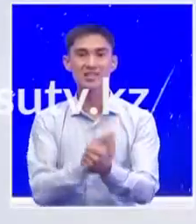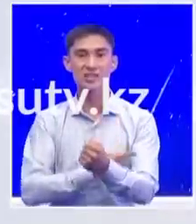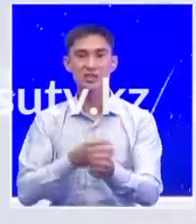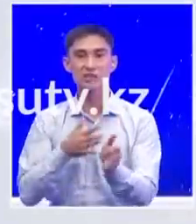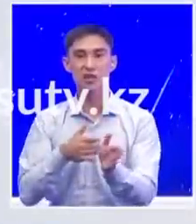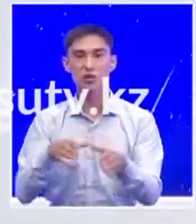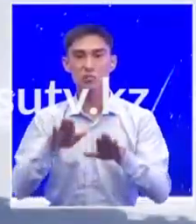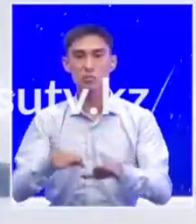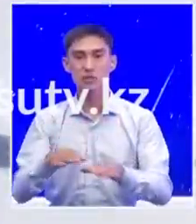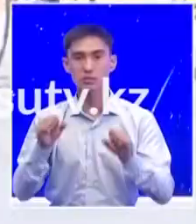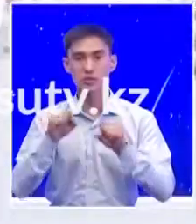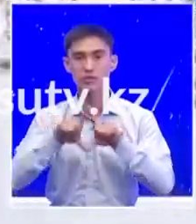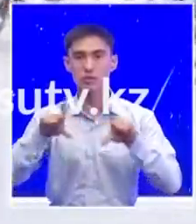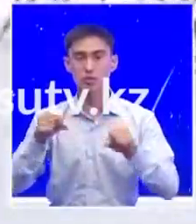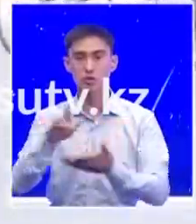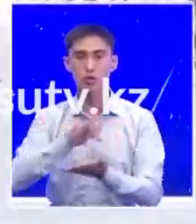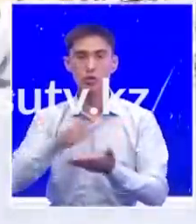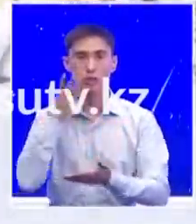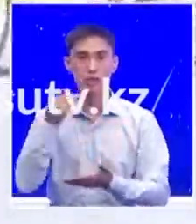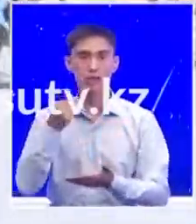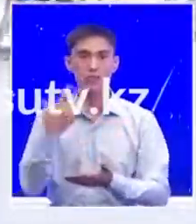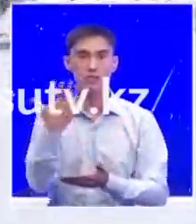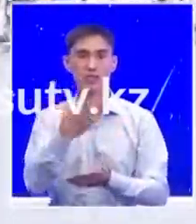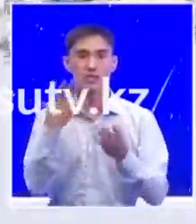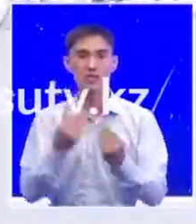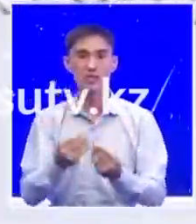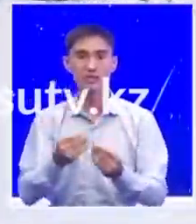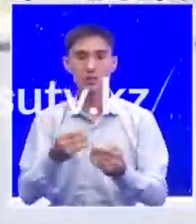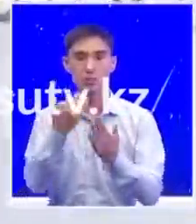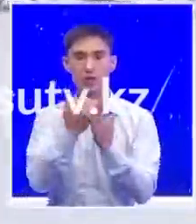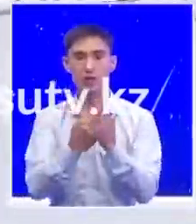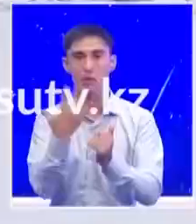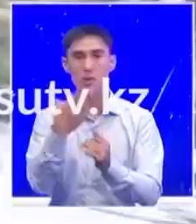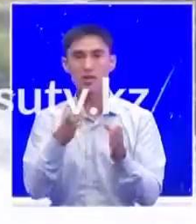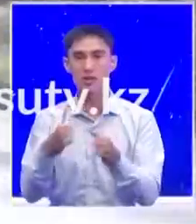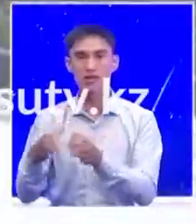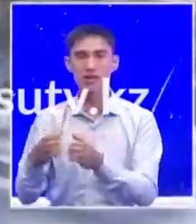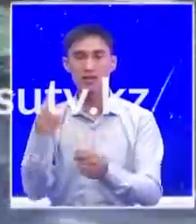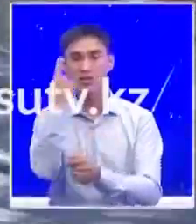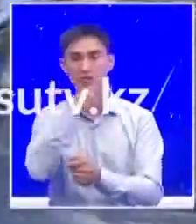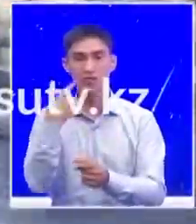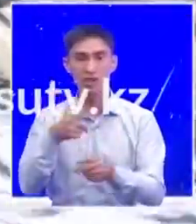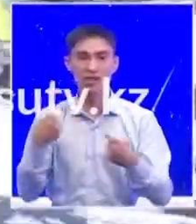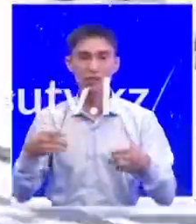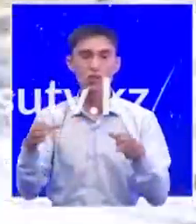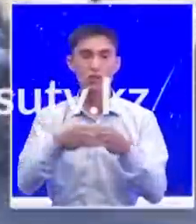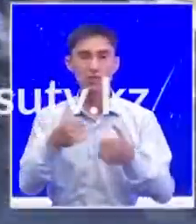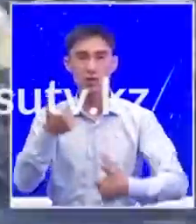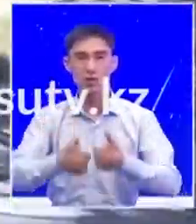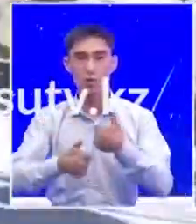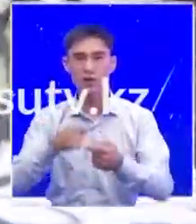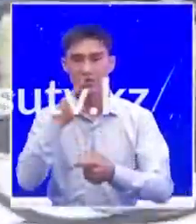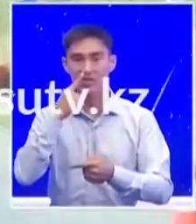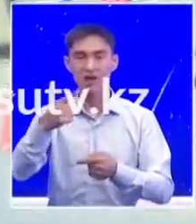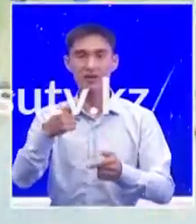и города Алматы. В пятидневную программу чемпионата были включены 5 этапов. Это и индивидуальные разделки, и групповые гонки на